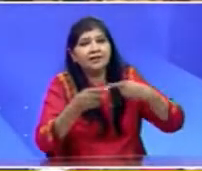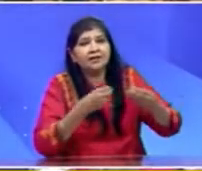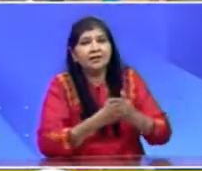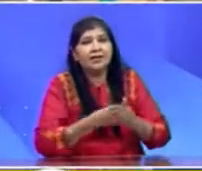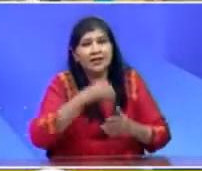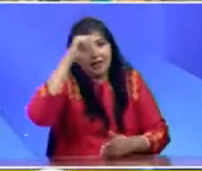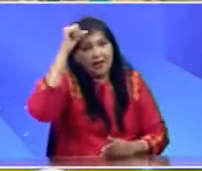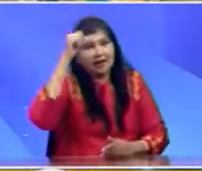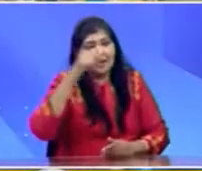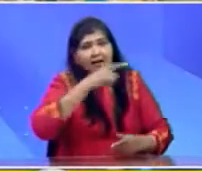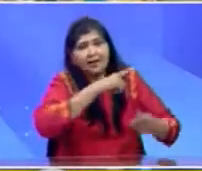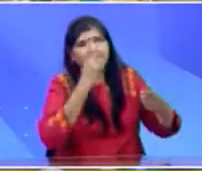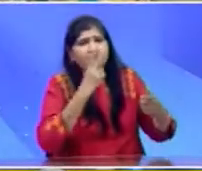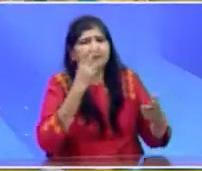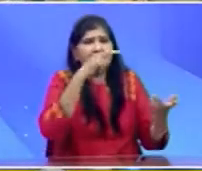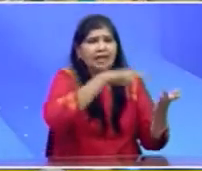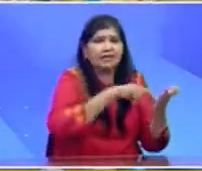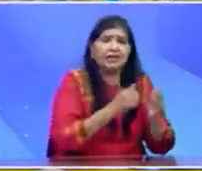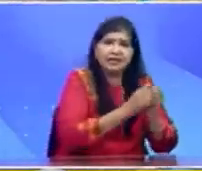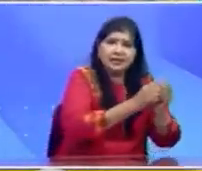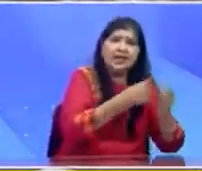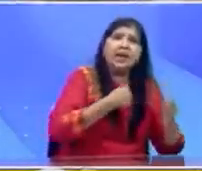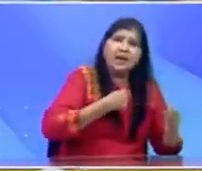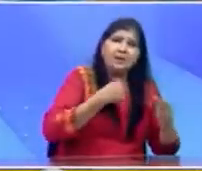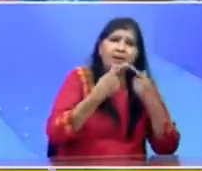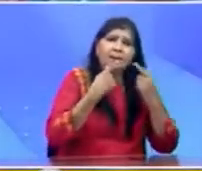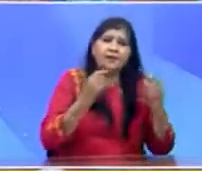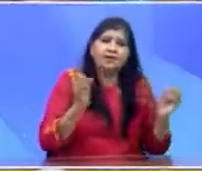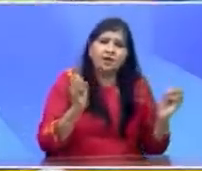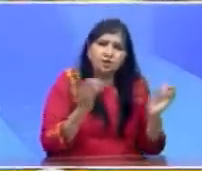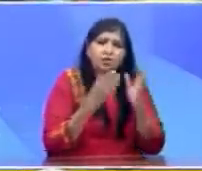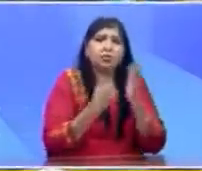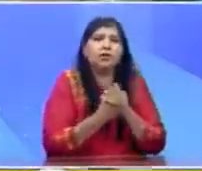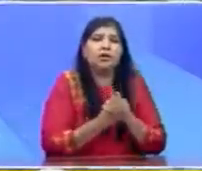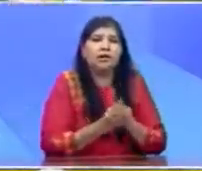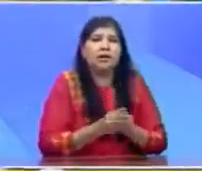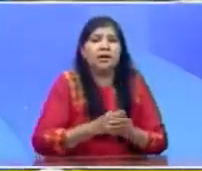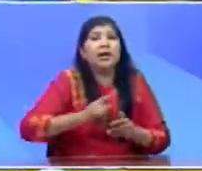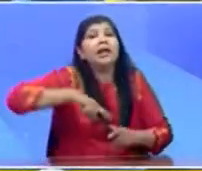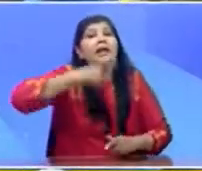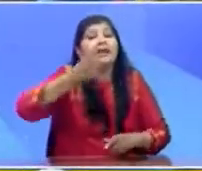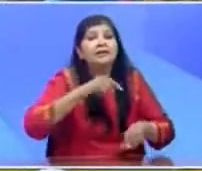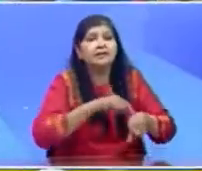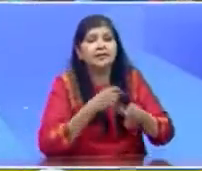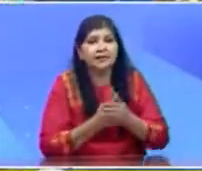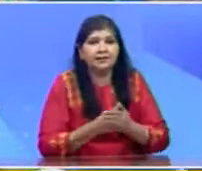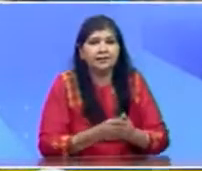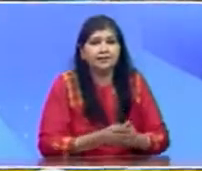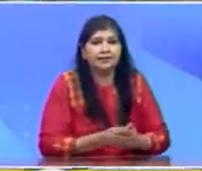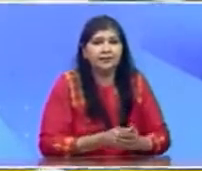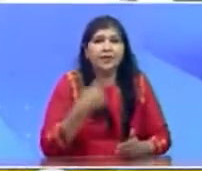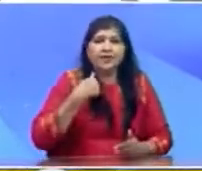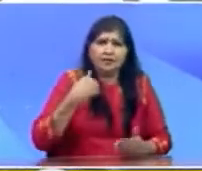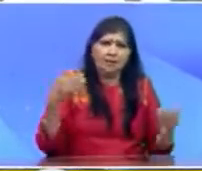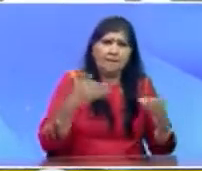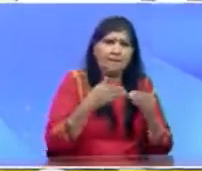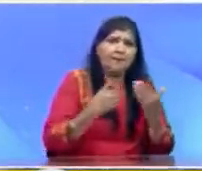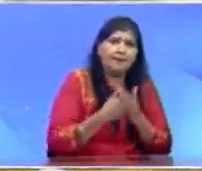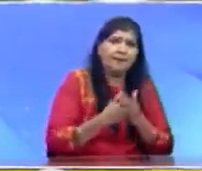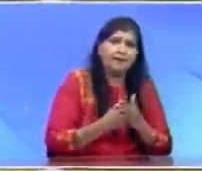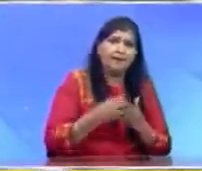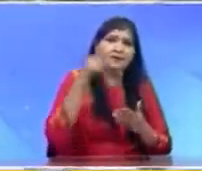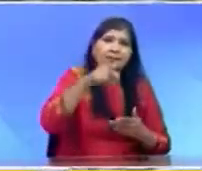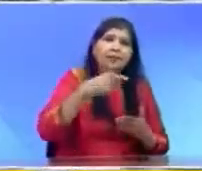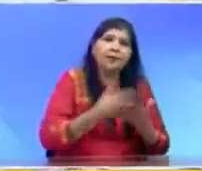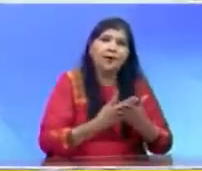देश की यात्रा के साथ अपनी चर्चा शुरू की थी। अगली बार जब हम मिलेंगे तब